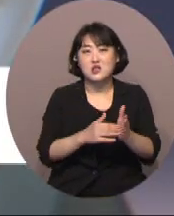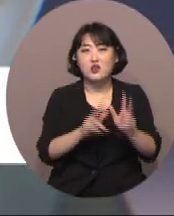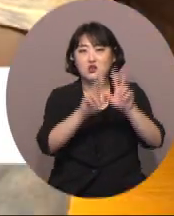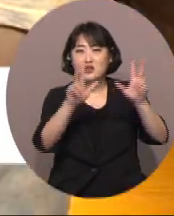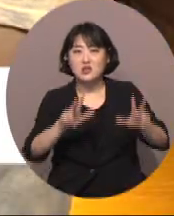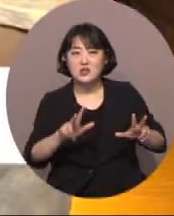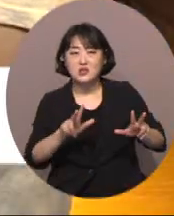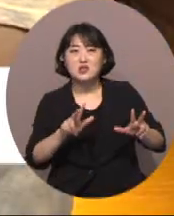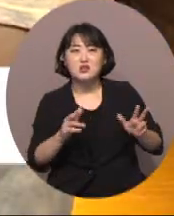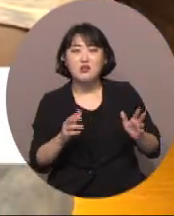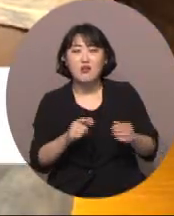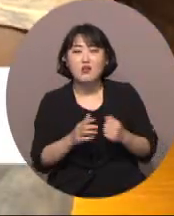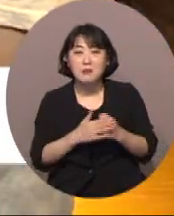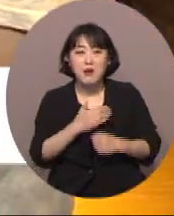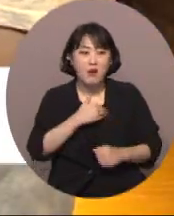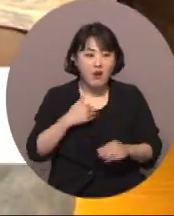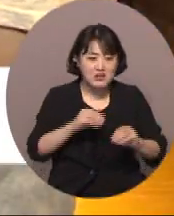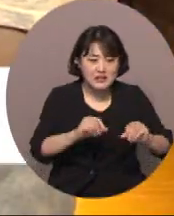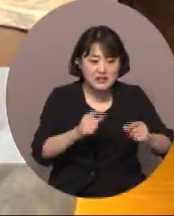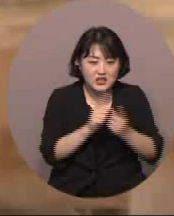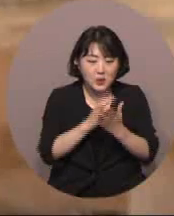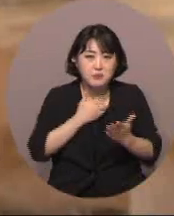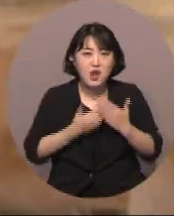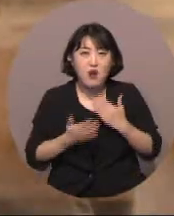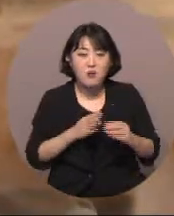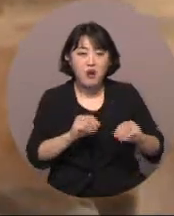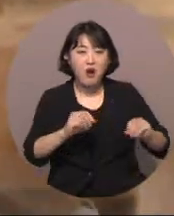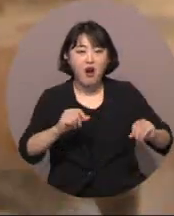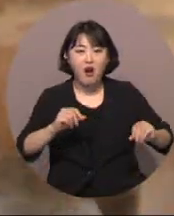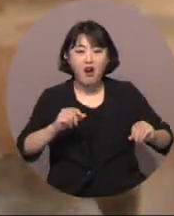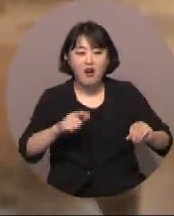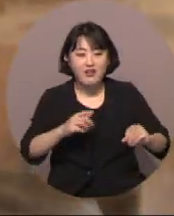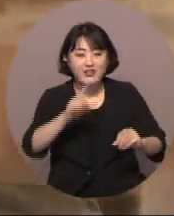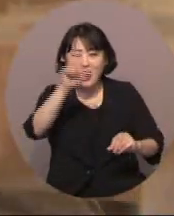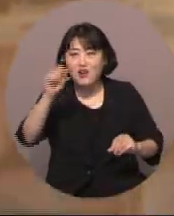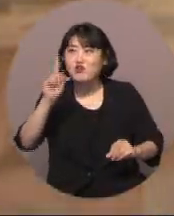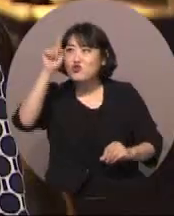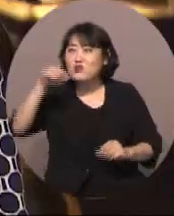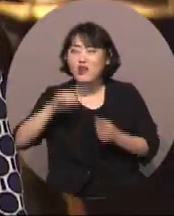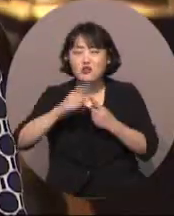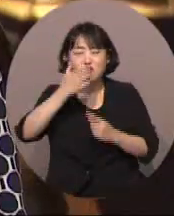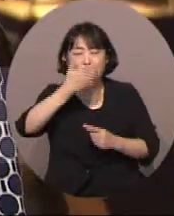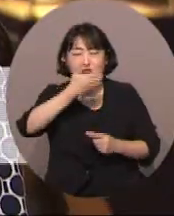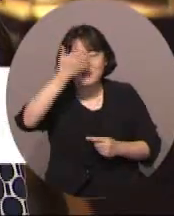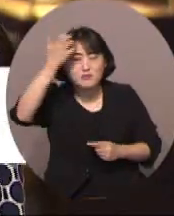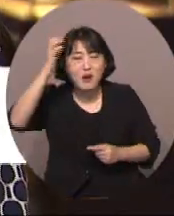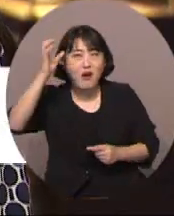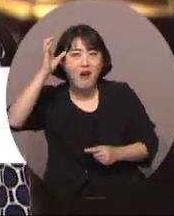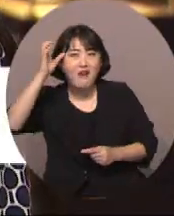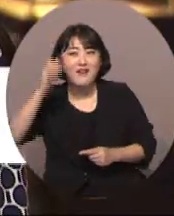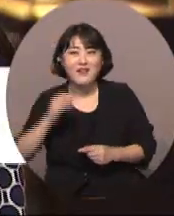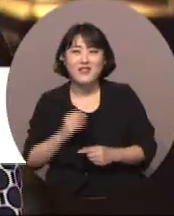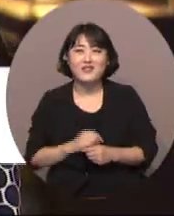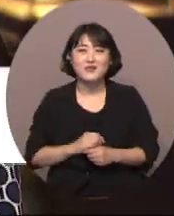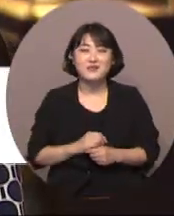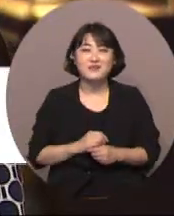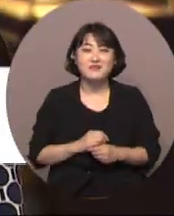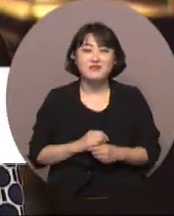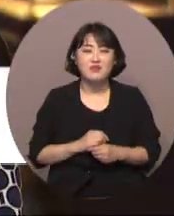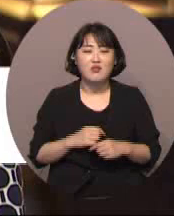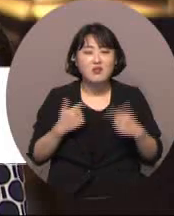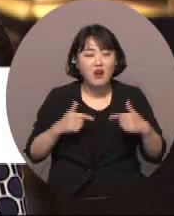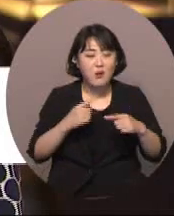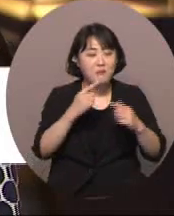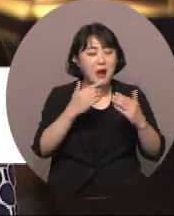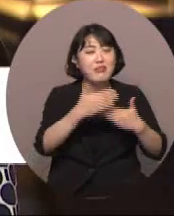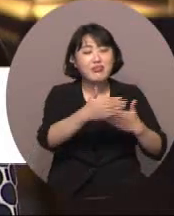인공 월면토를 만져본 아이들은 달과 우주에 대한 꿈을 키워갑니다. 늘 거실에서 보던